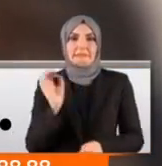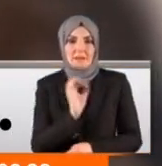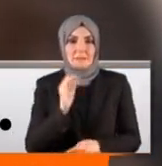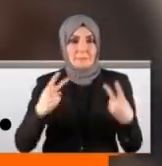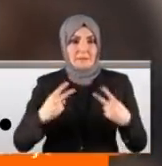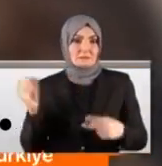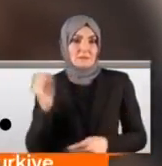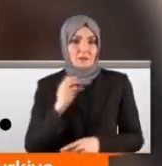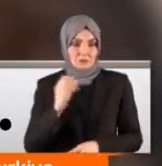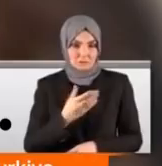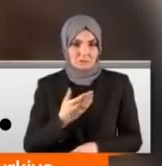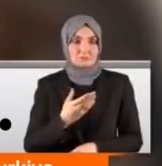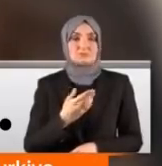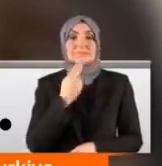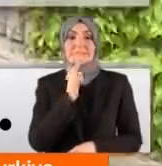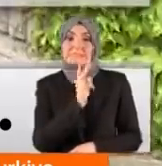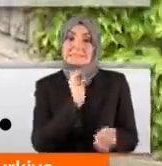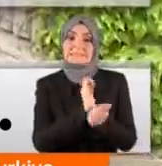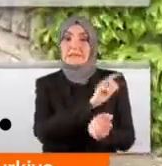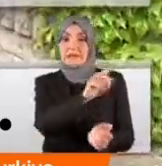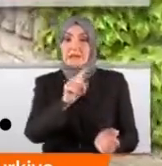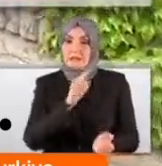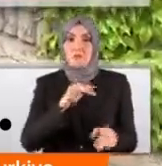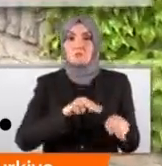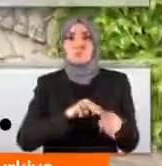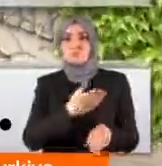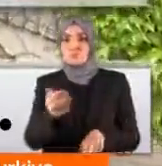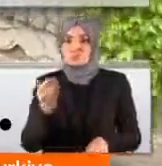oluyor kuzenlerim arkadaş çevrem